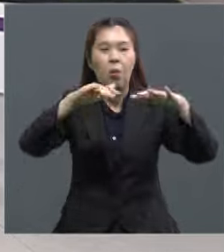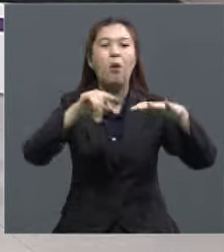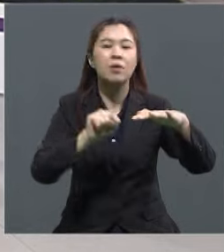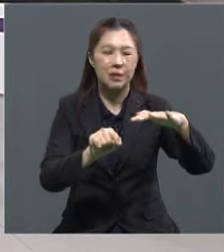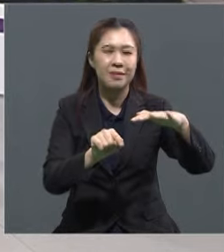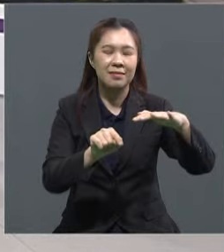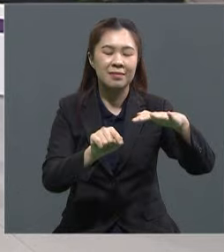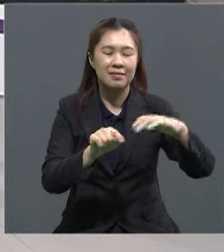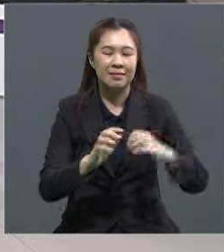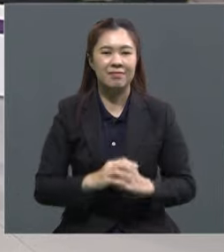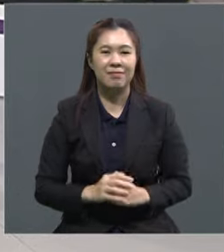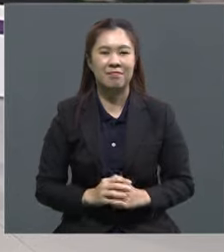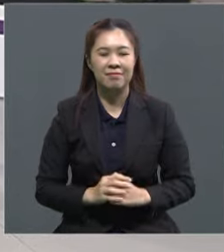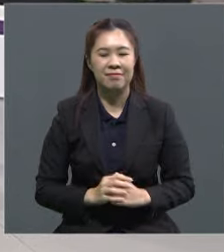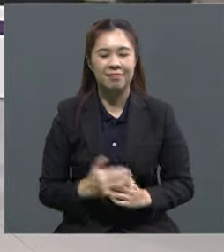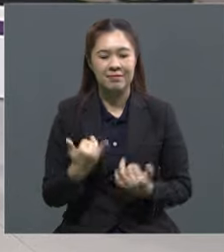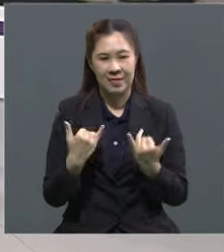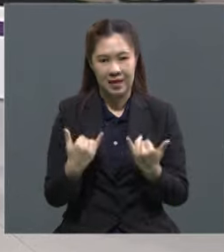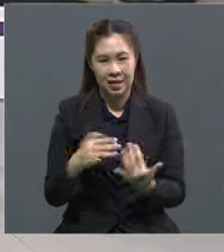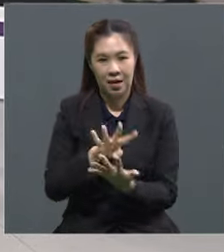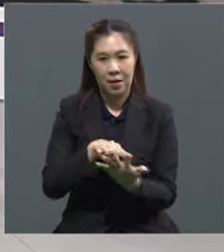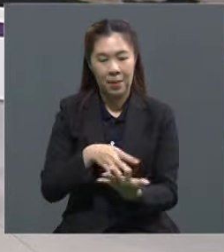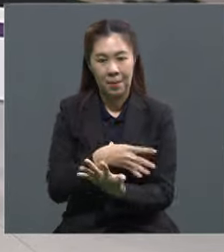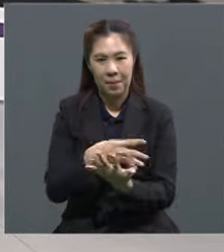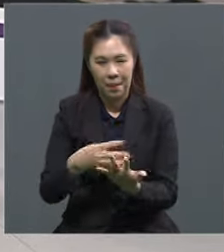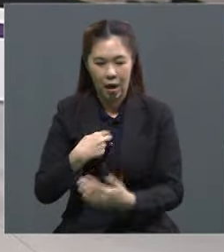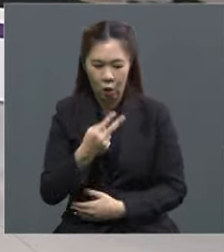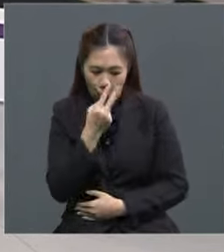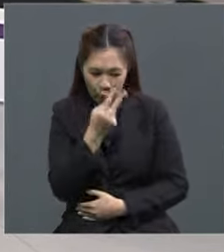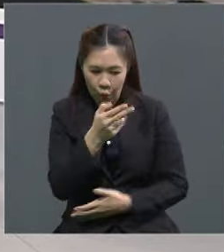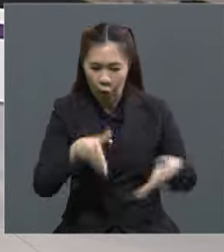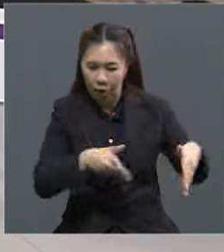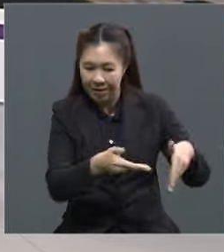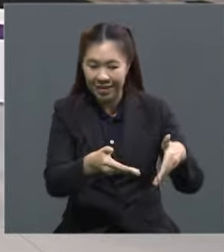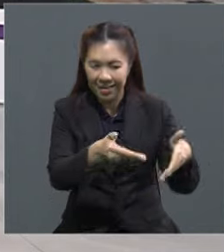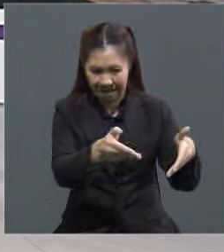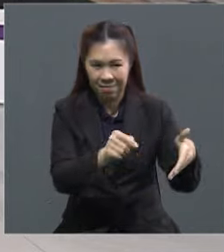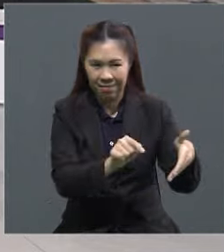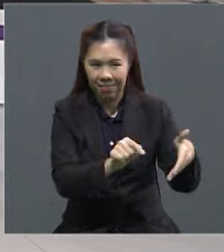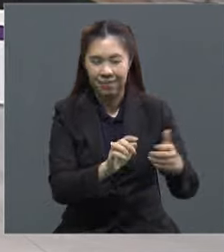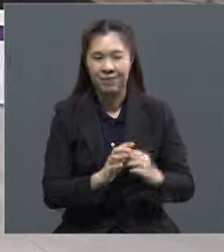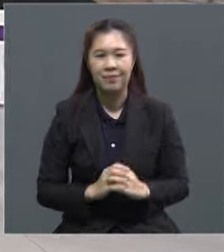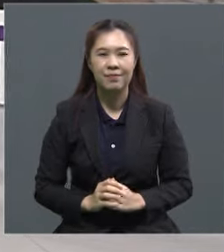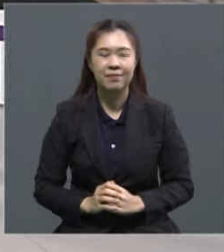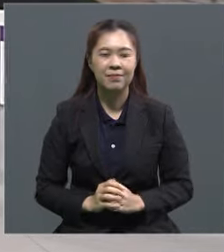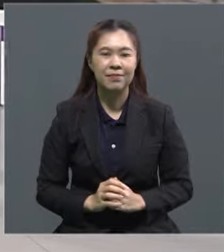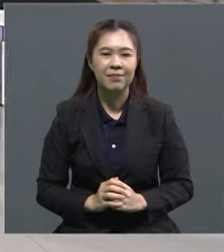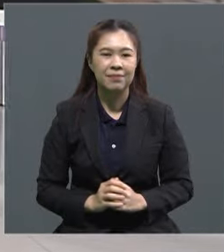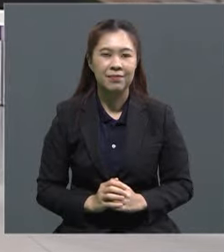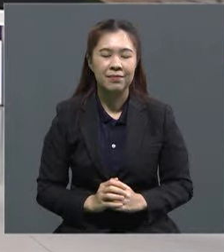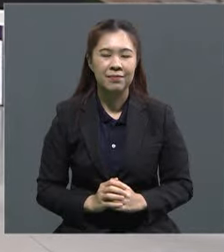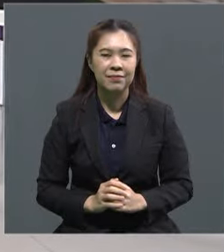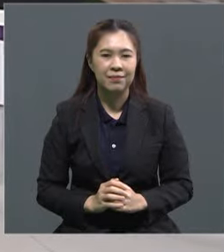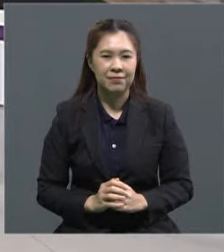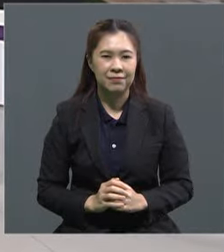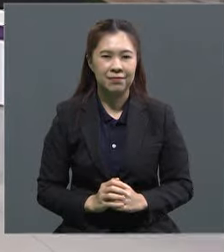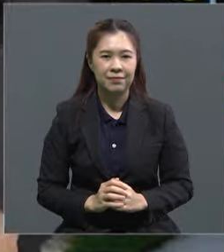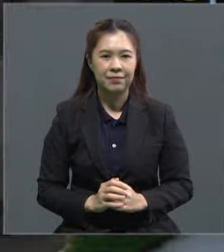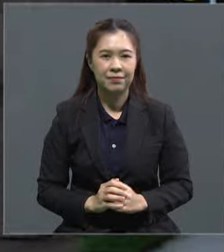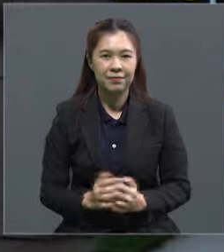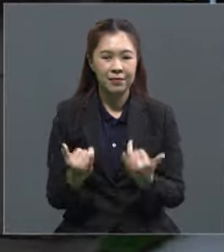สูงขึ้นอันนี้เนี่ยเราวางแผนในที่จะต้องดูทั้งลุ่มน้ำกับกลุ่มลุ่มน้ำเลยนะครับเพราะฉะนั้นปริมาณที่เรายัง